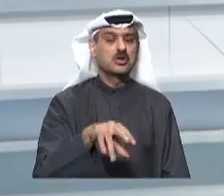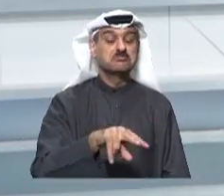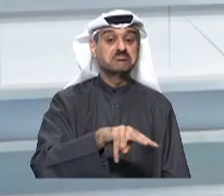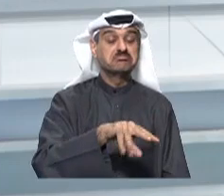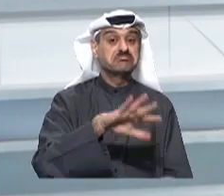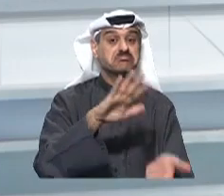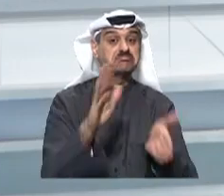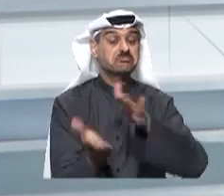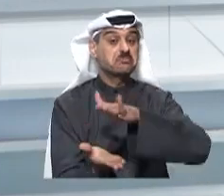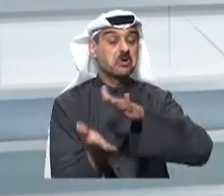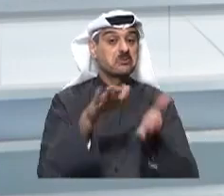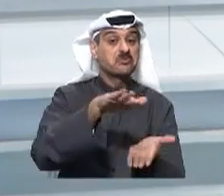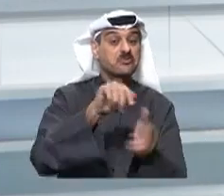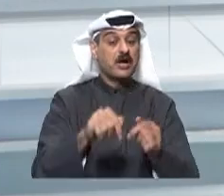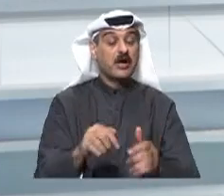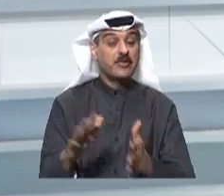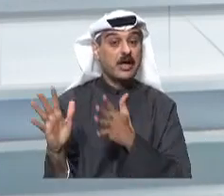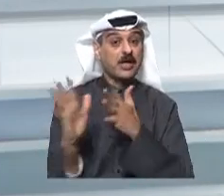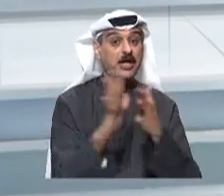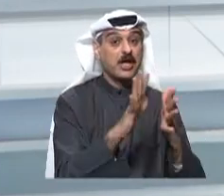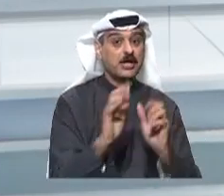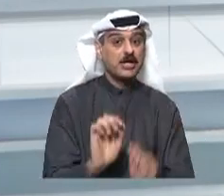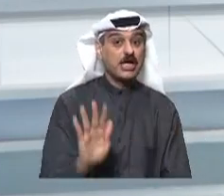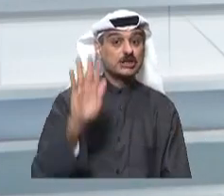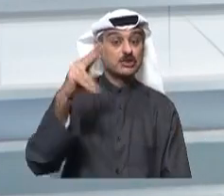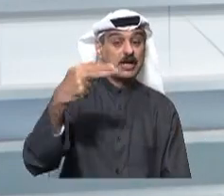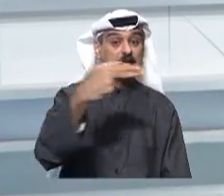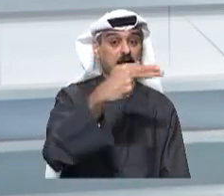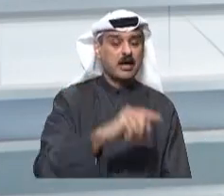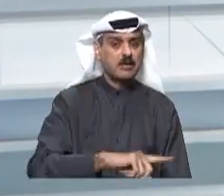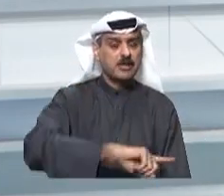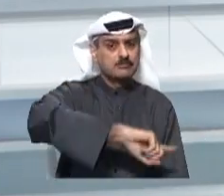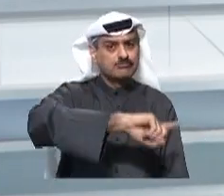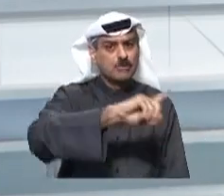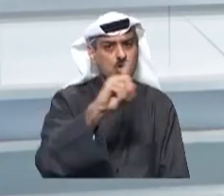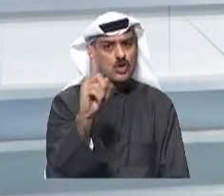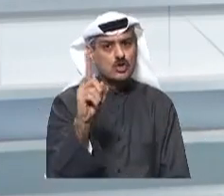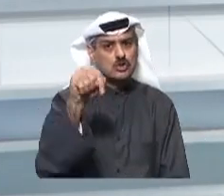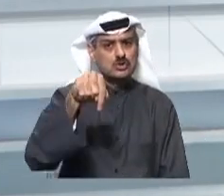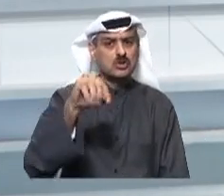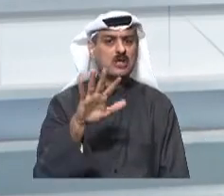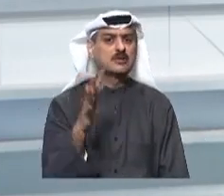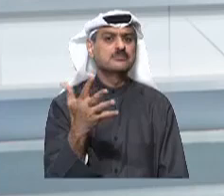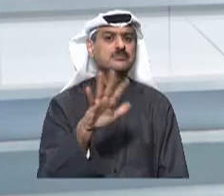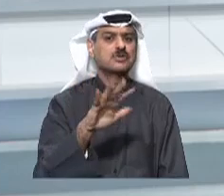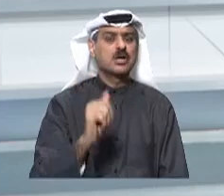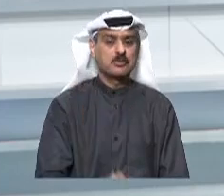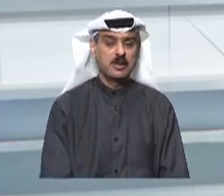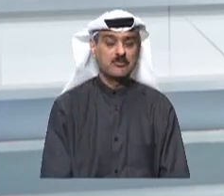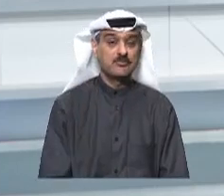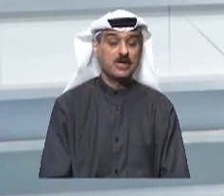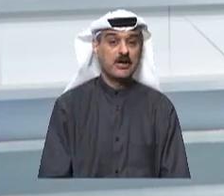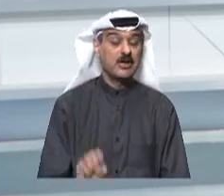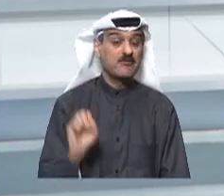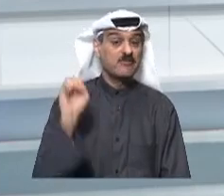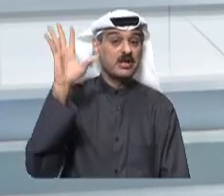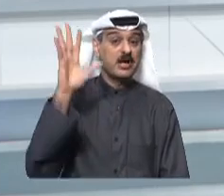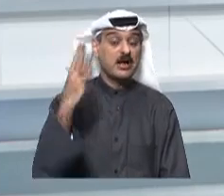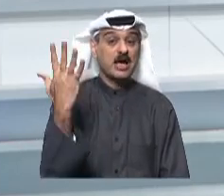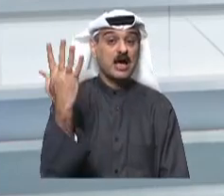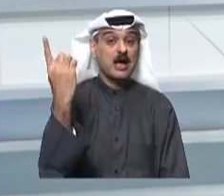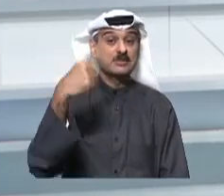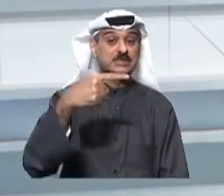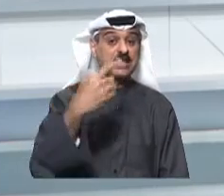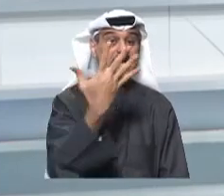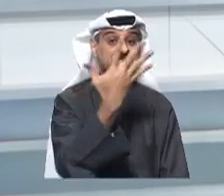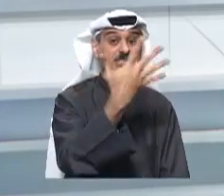في يوم الغد، نشاط في الرياح الشمالية الغربية اللي قد تصل سرعة هبات الهواء فيها في فترة النهار ما بين 15 إلى